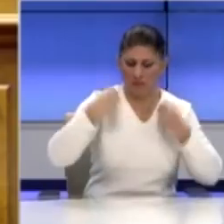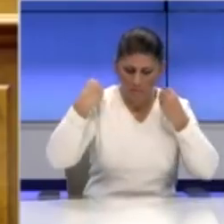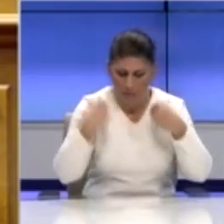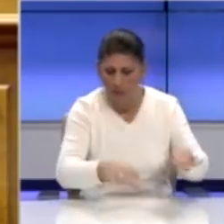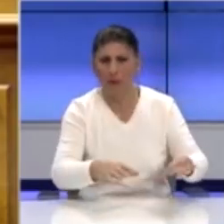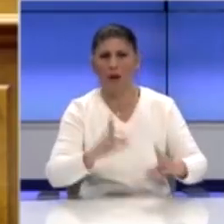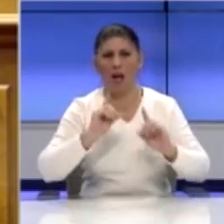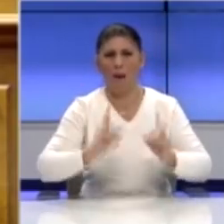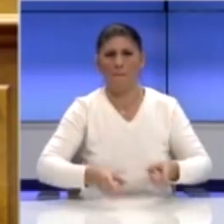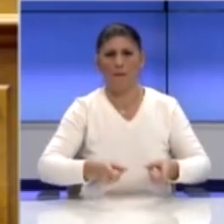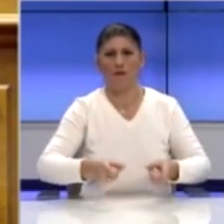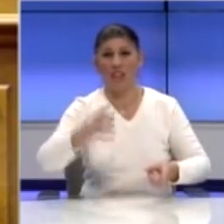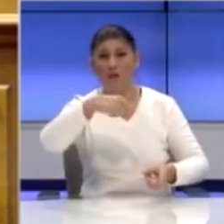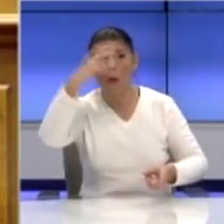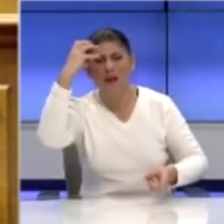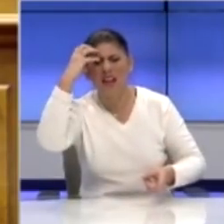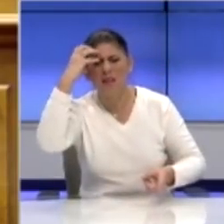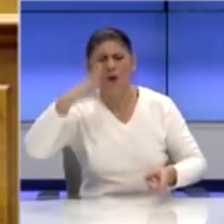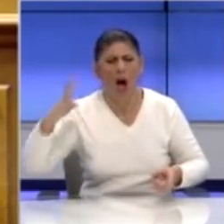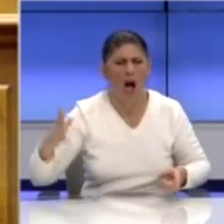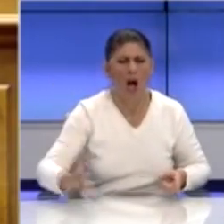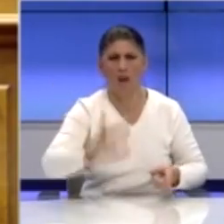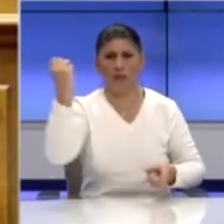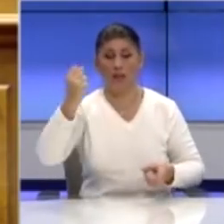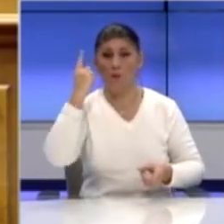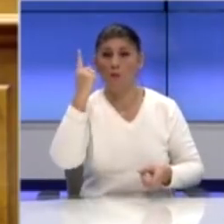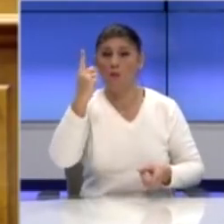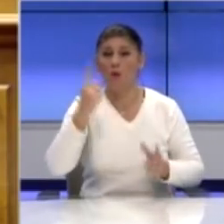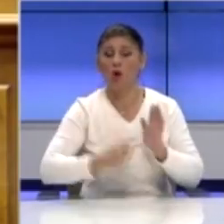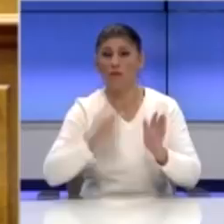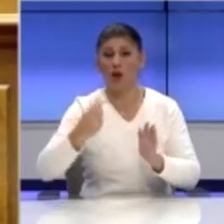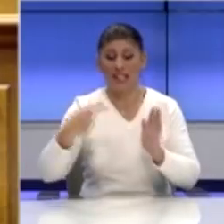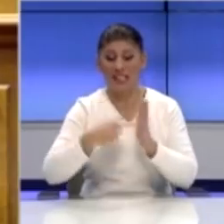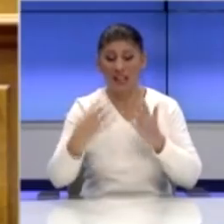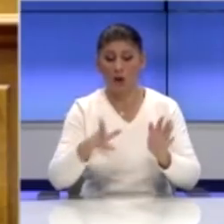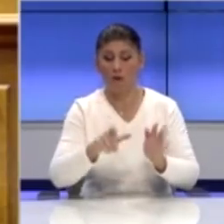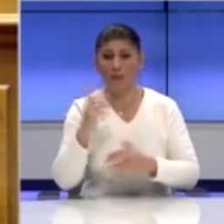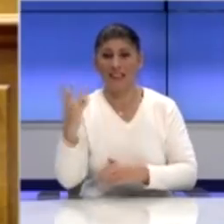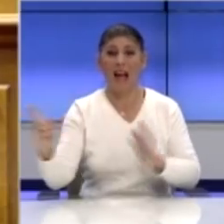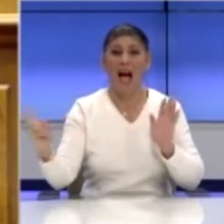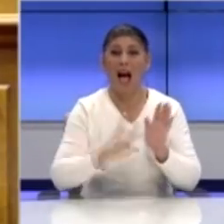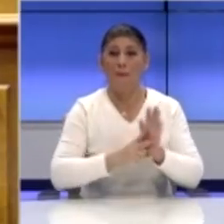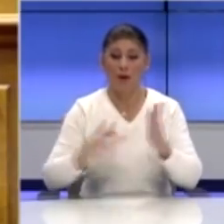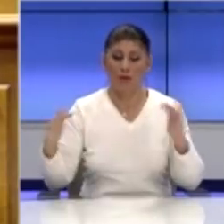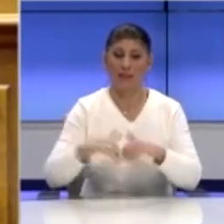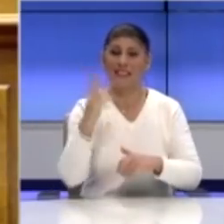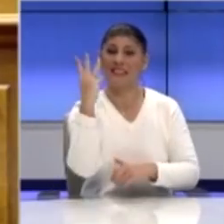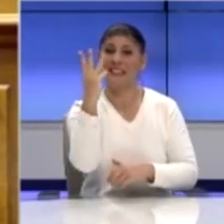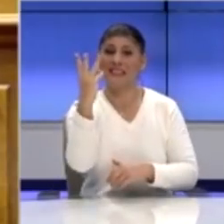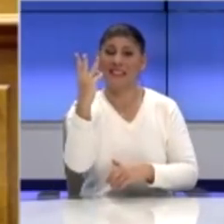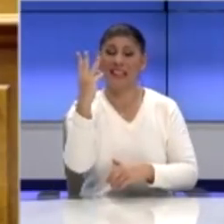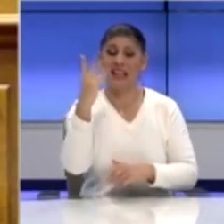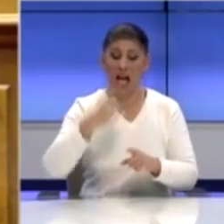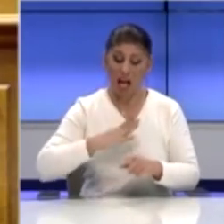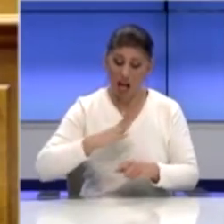κατάπτυστη απόφαση μνημείου αυταρχισμού για πρώτη φορά μετά το 1973 της απαγόρευσης συναθρήσεων άλλων τριών ατόμων σε όλη